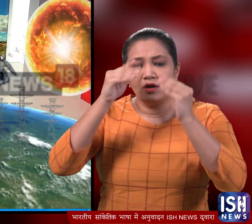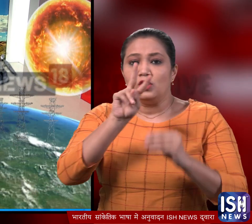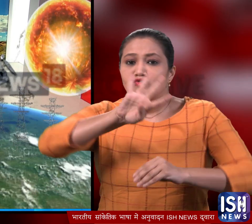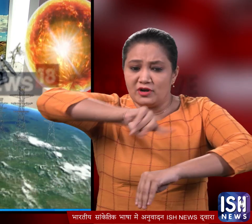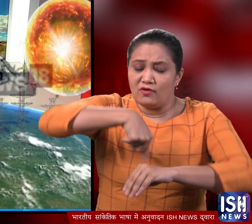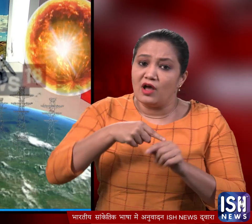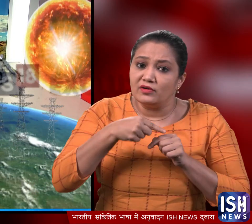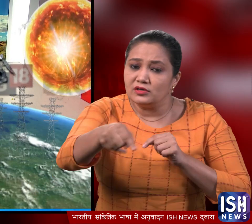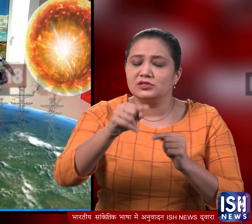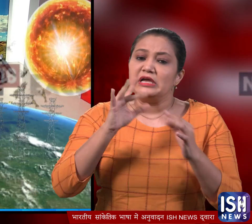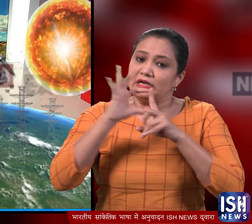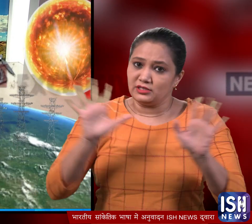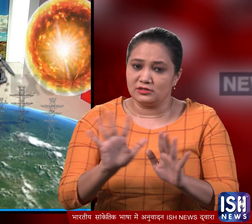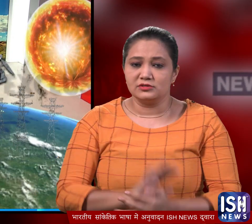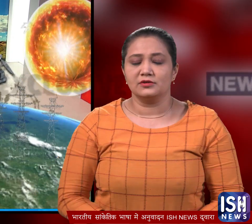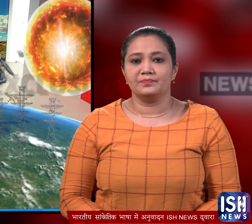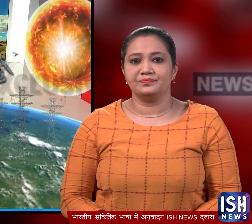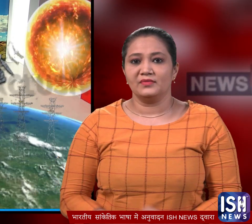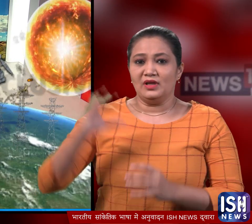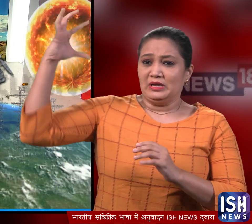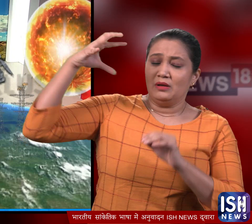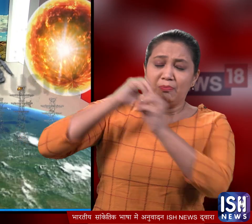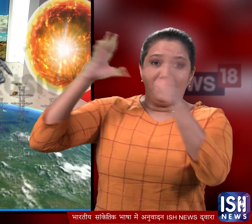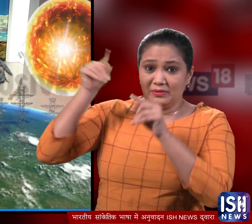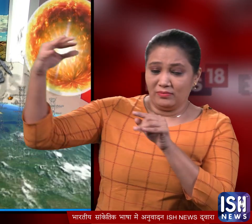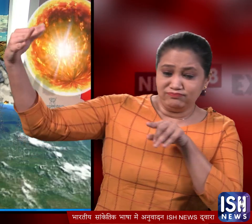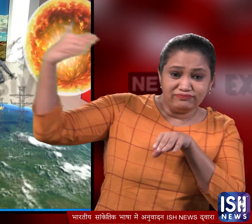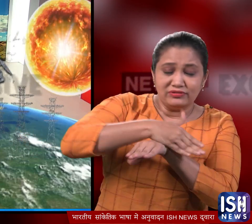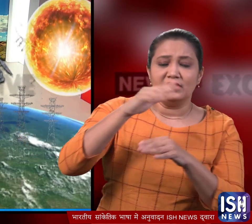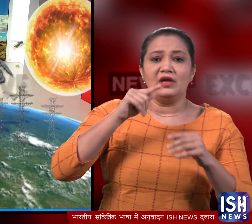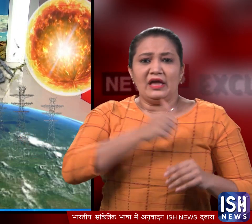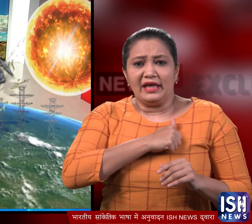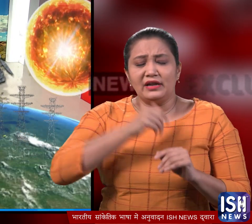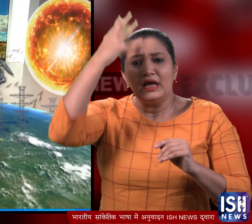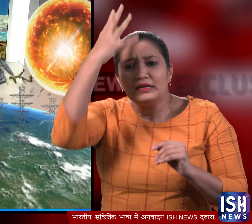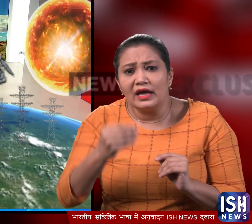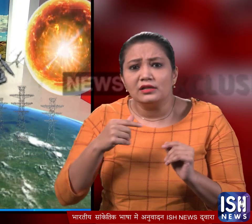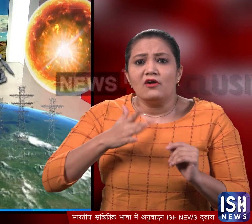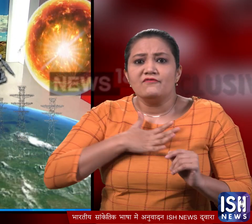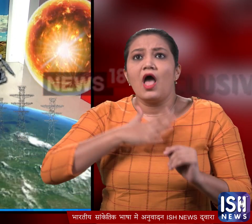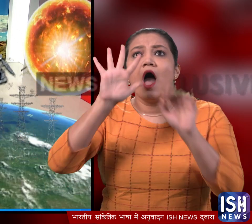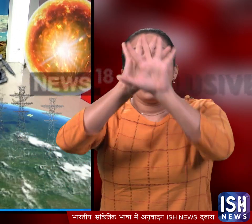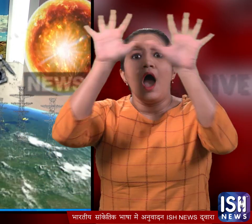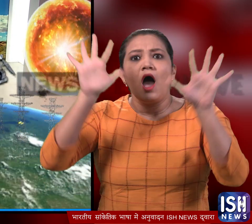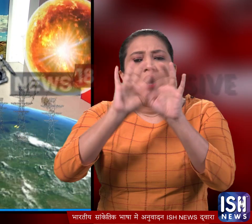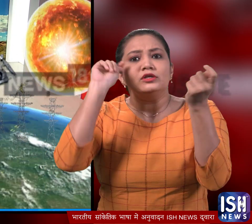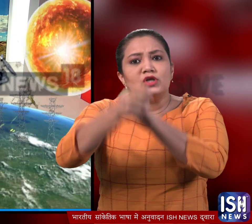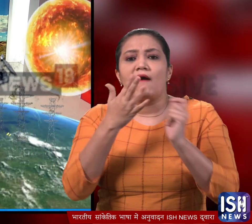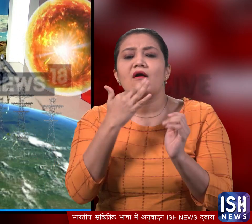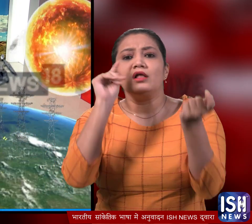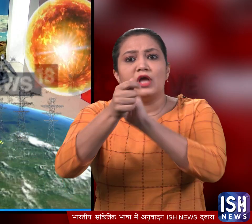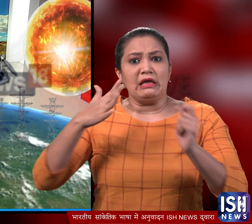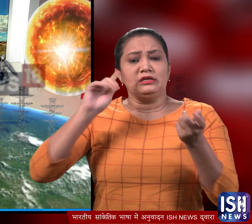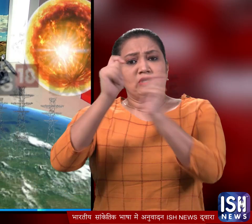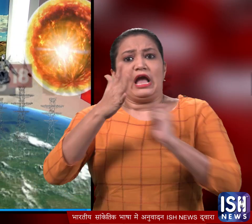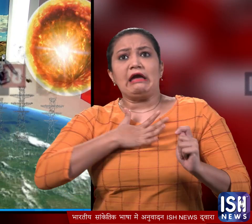अगले 24 घंटे खतरे से खाली नहीं है। सूरज पर हुए धमाके की वजह से कनाडा में तो रात को आसमान का रंग तक बदल गया, वो हरा